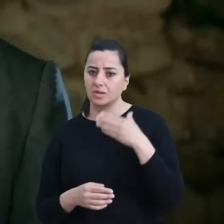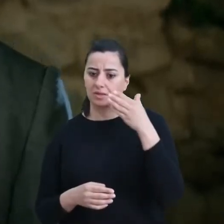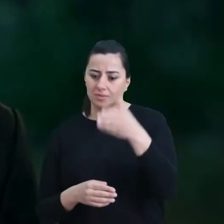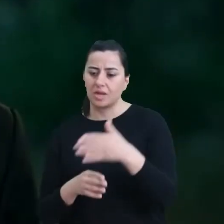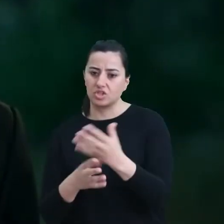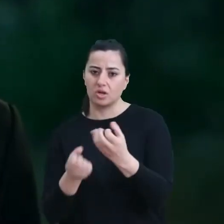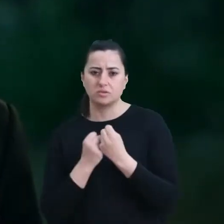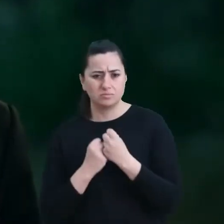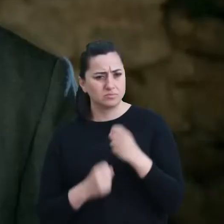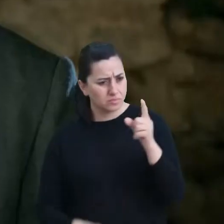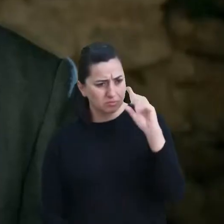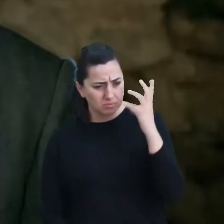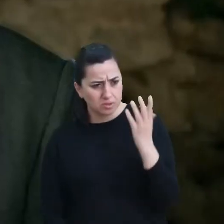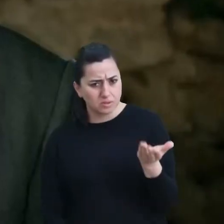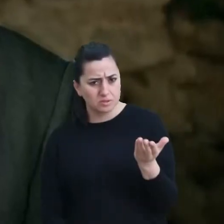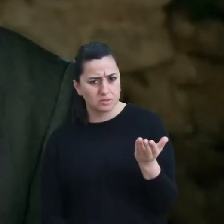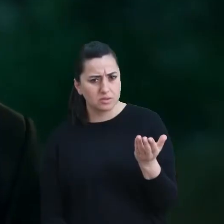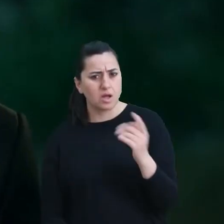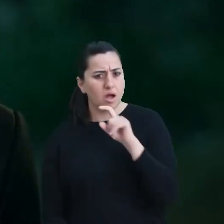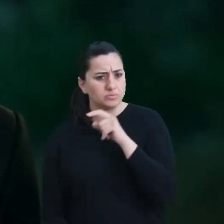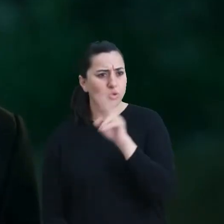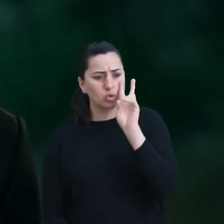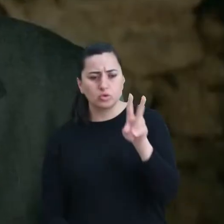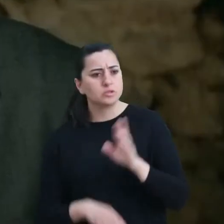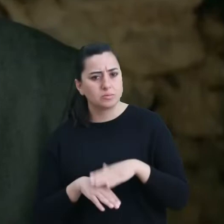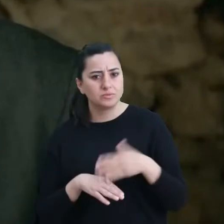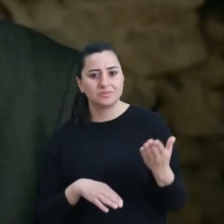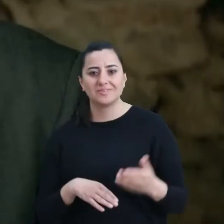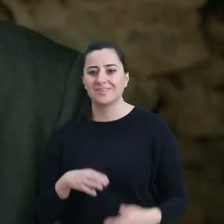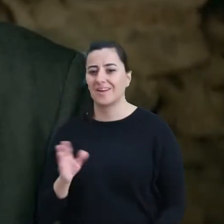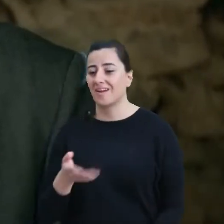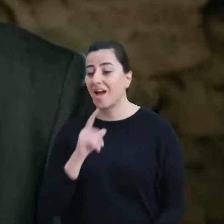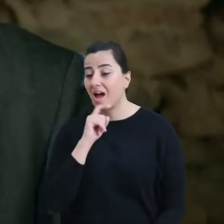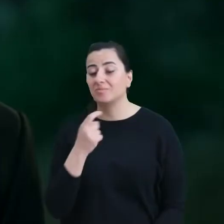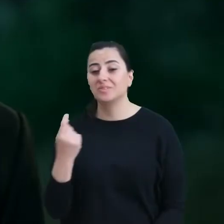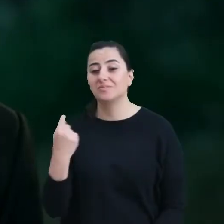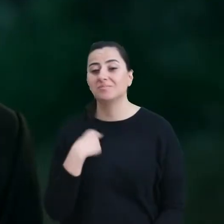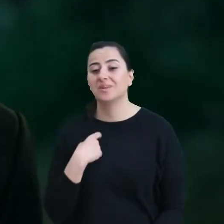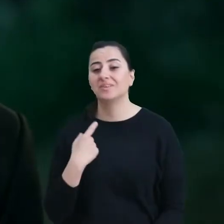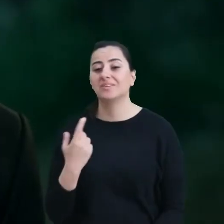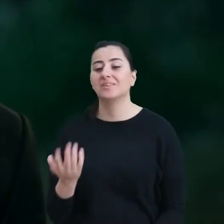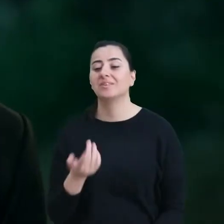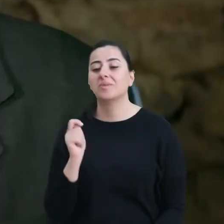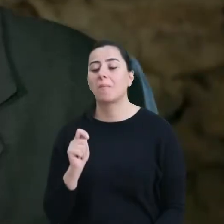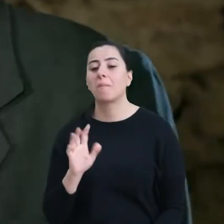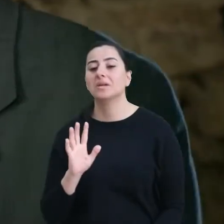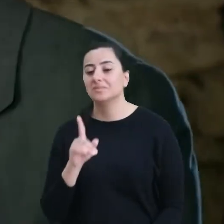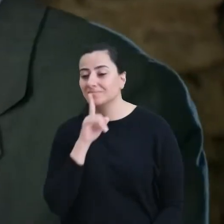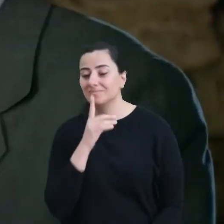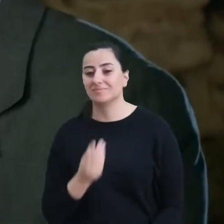eşyaları alırım ben. Manyadın mı lan sen? Amcan görürse ne yapacak? Amcam daha beni sittin. Sana bir şey